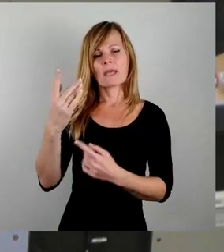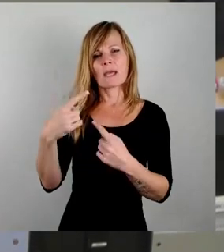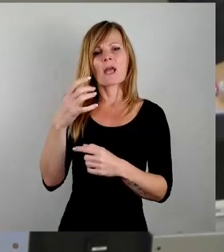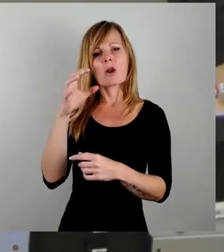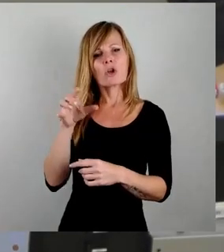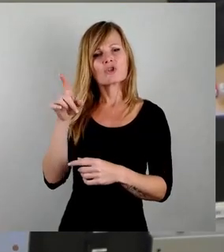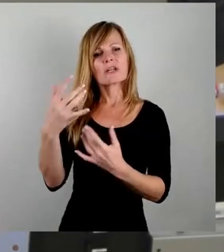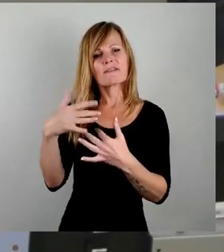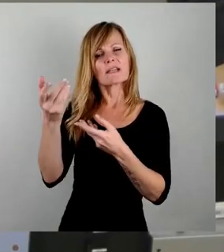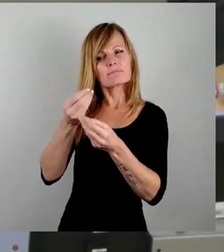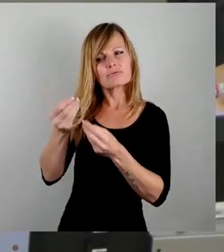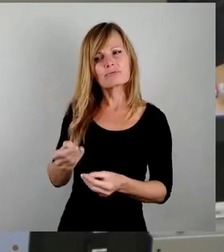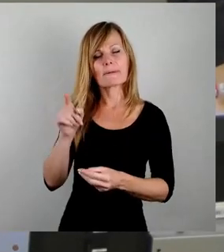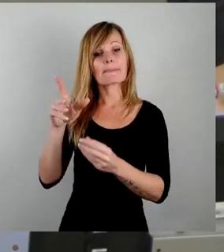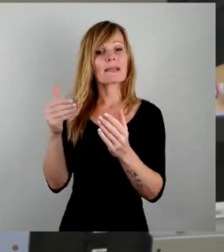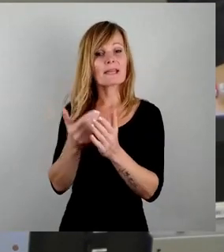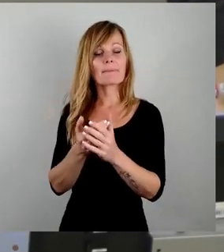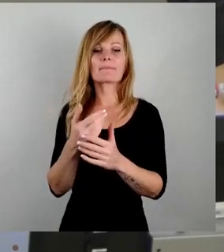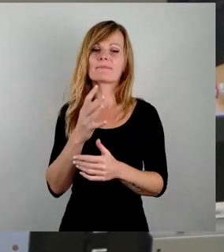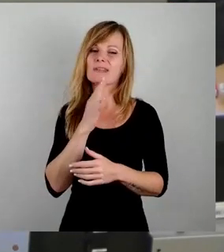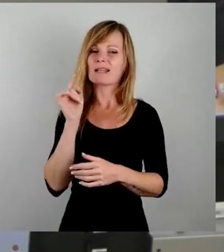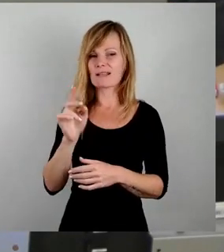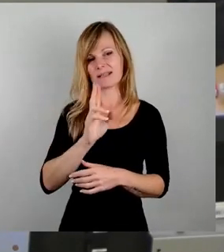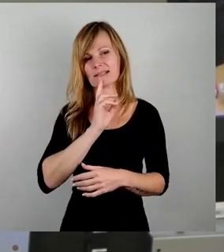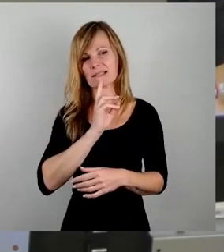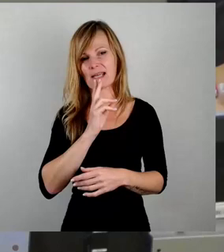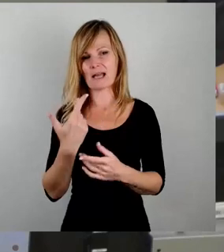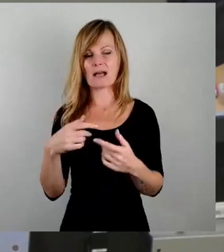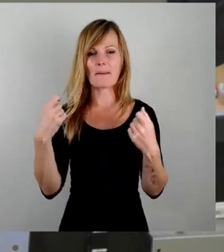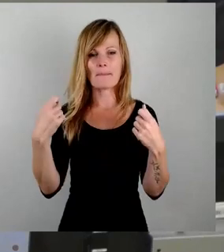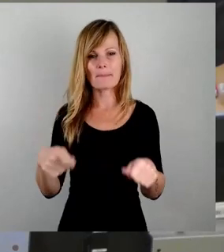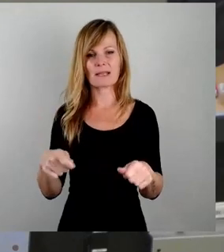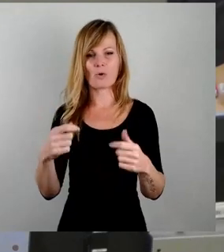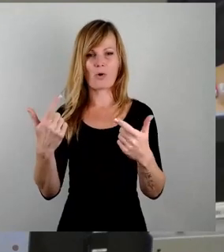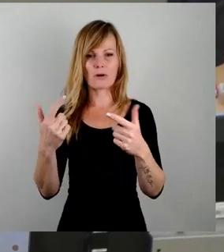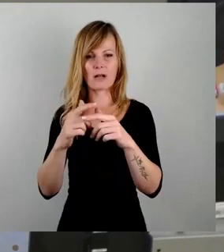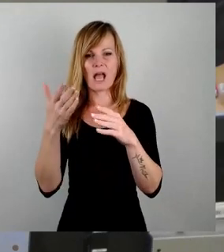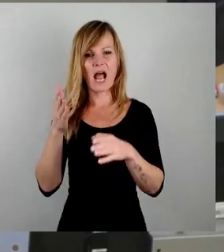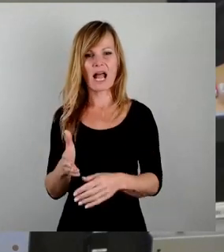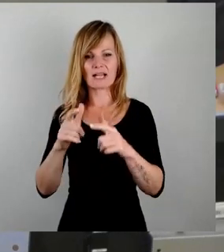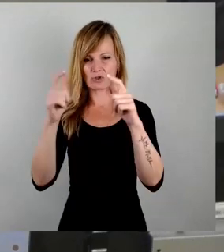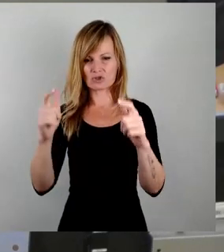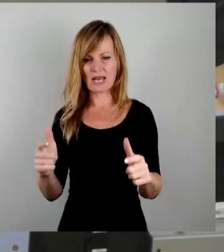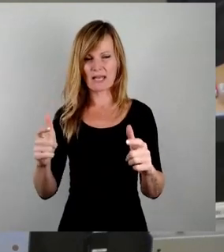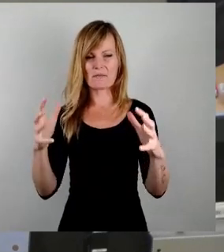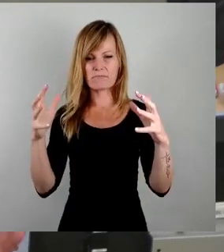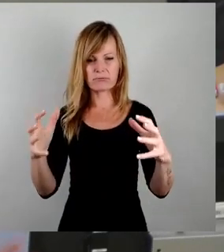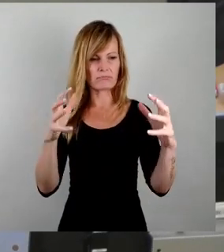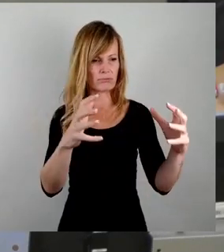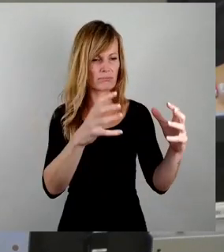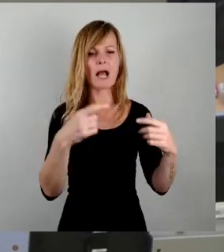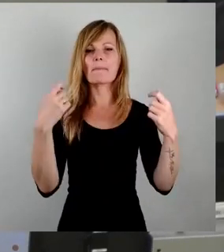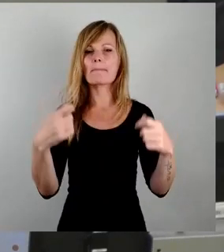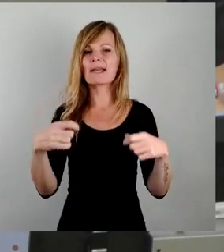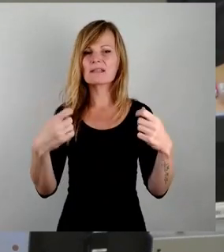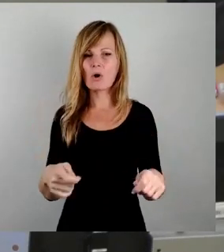Beispiel gibt es noch viele DDR-Betonhaltestellen. Die sind alle ein Schandfleck. Nicht, weil sie DDR-Betonhaltestellen